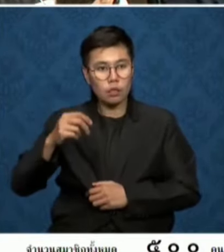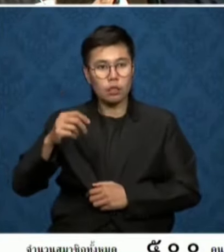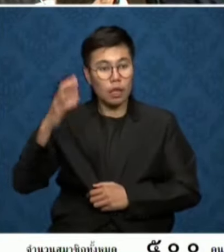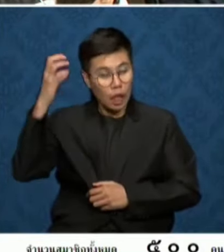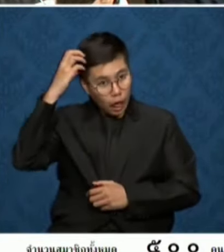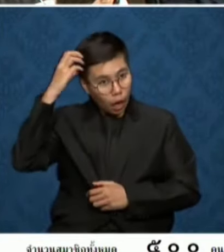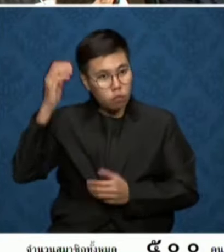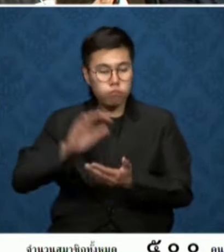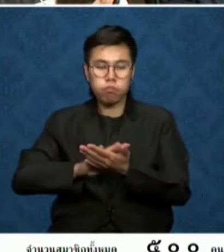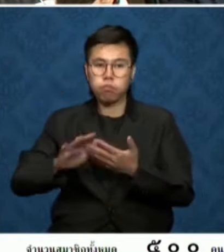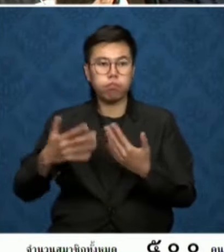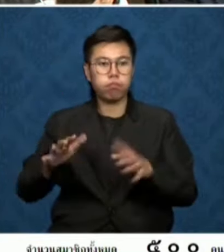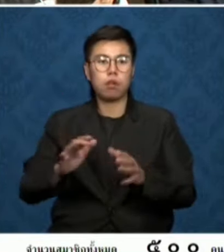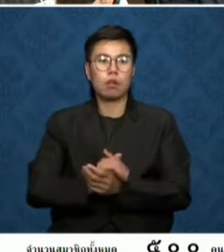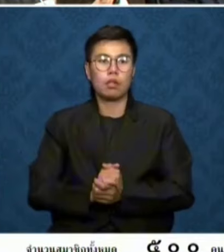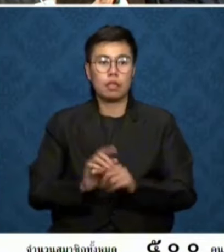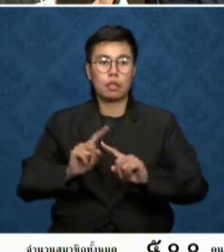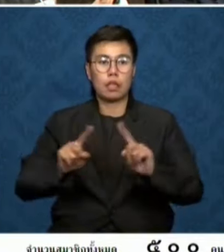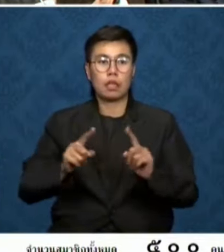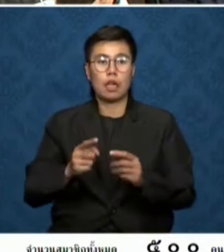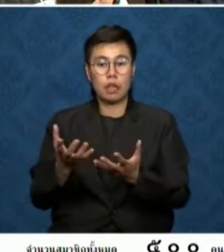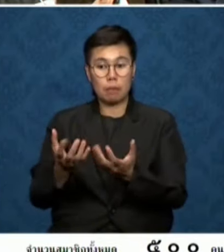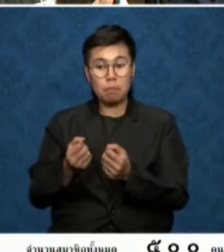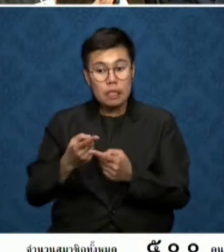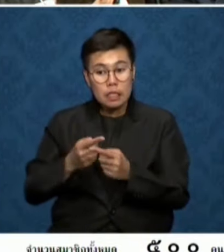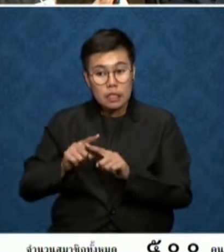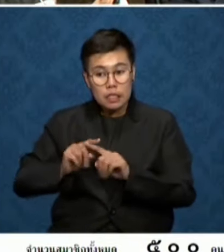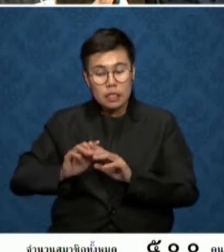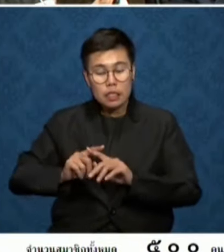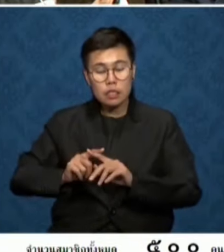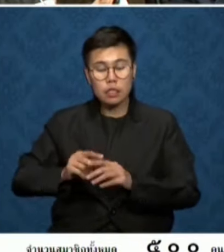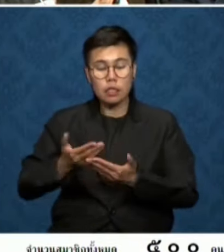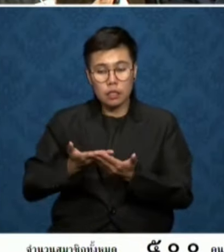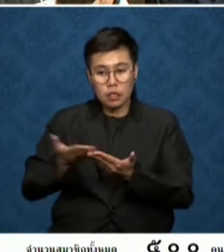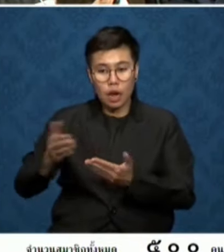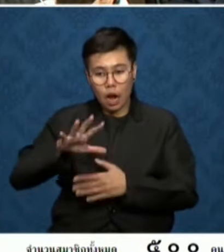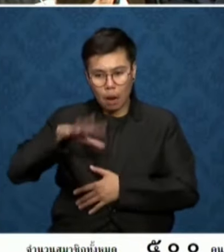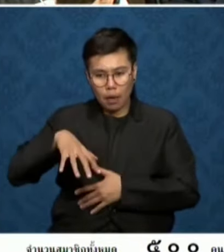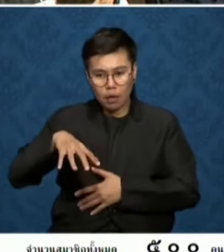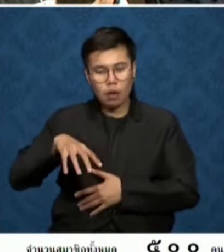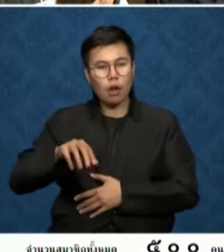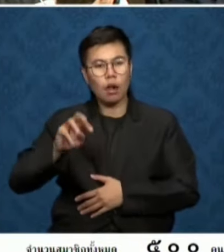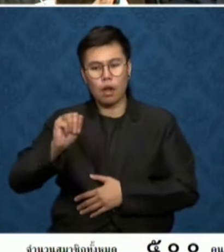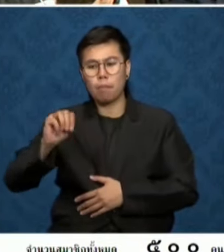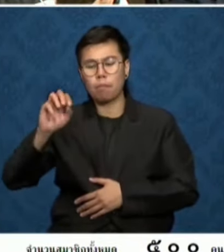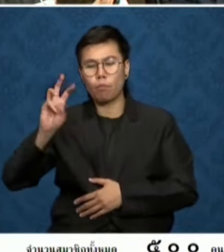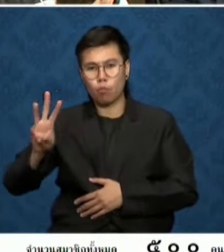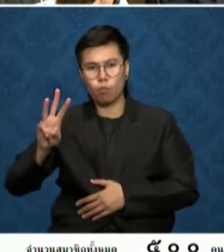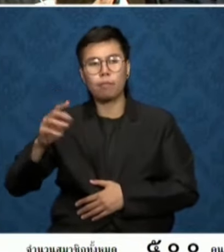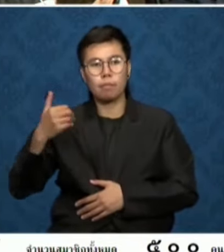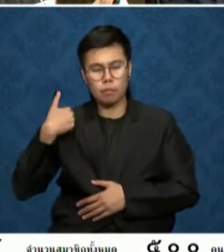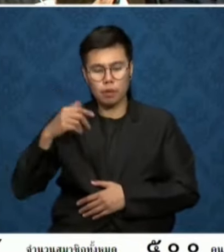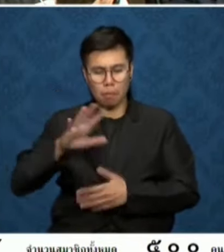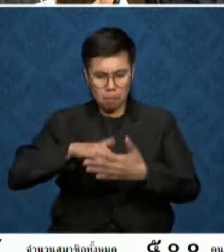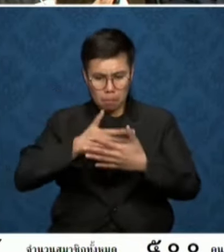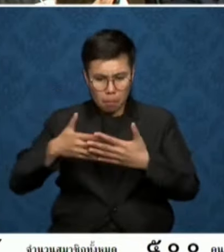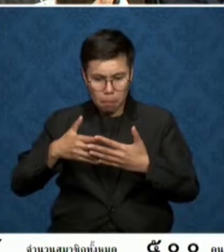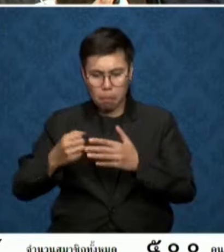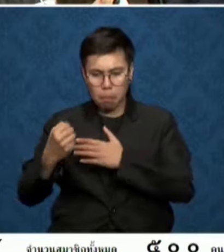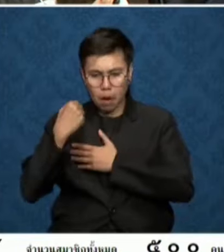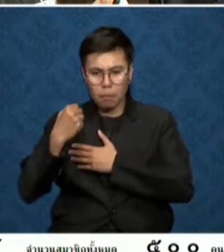ล้วนอกจากนี้ก็ยังมีการรับซื้อพลังงานทดแทน 5,000 เมกะวัตต์ซึ่งก็ไม่รู้ว่ามันสอดคล้องกับแผนพลังงานใหม่หรือเปล่าเพราะว่าเร